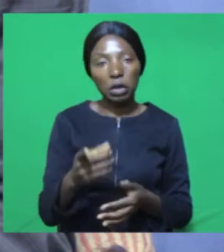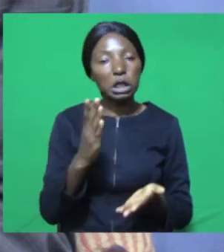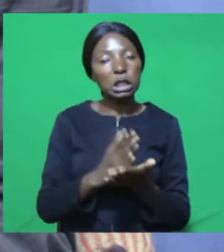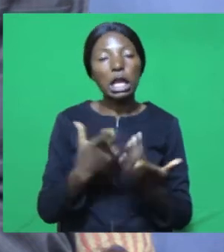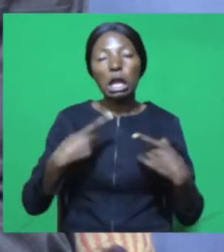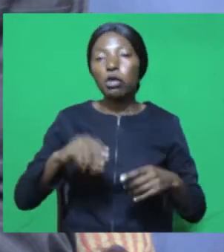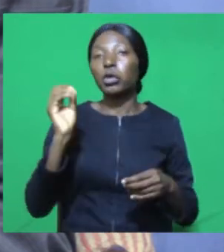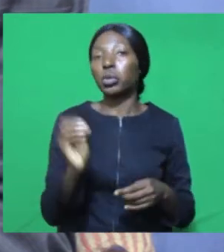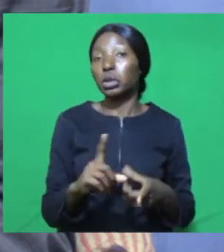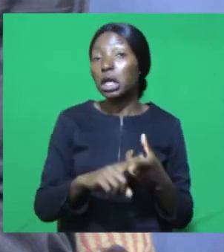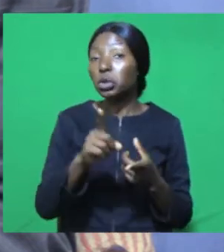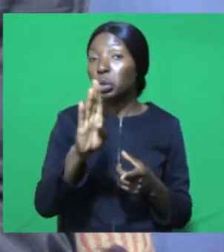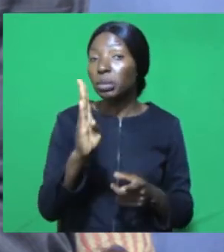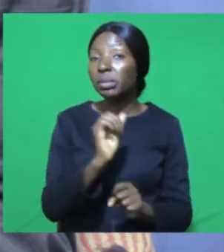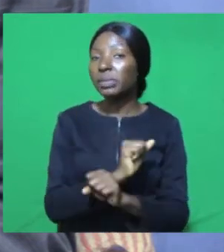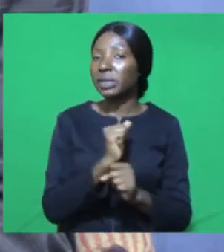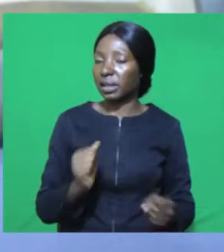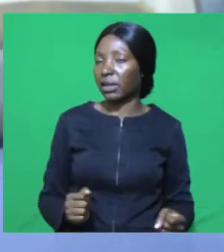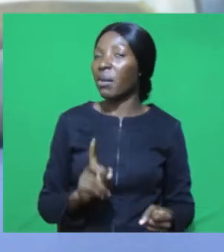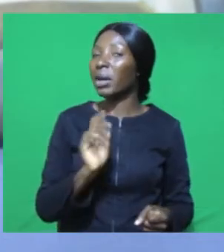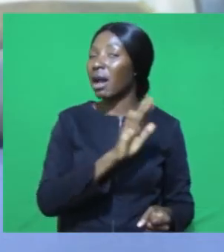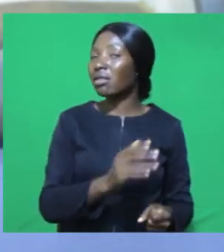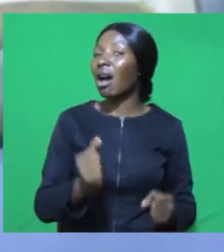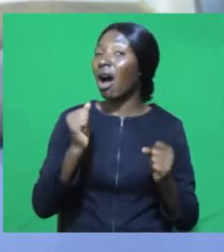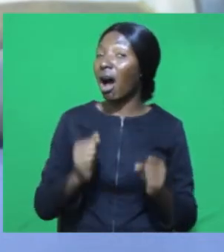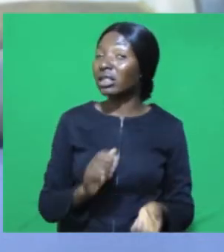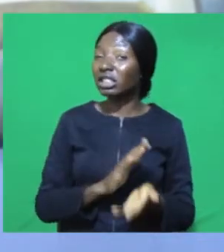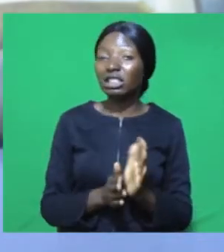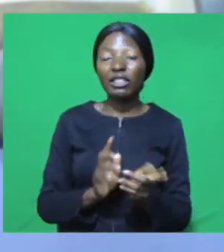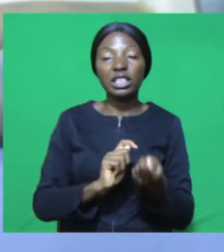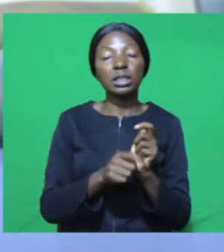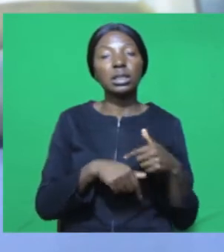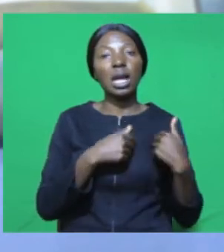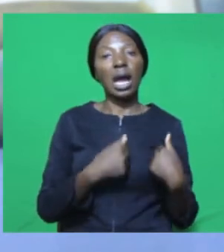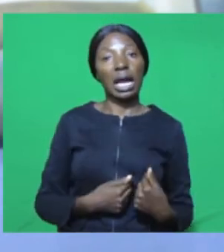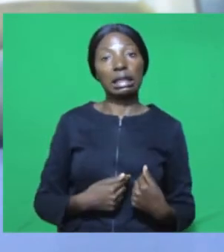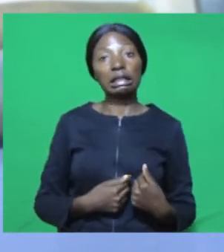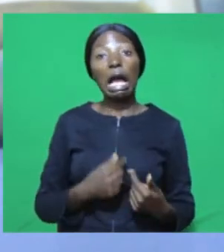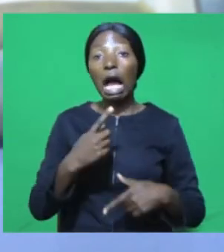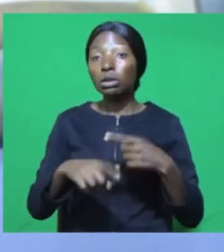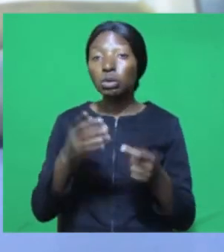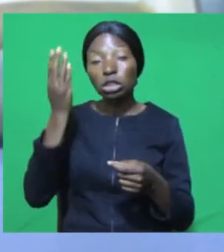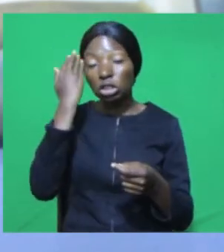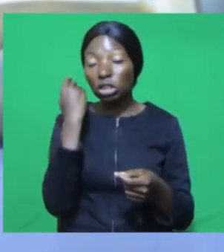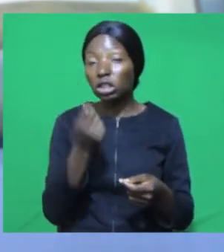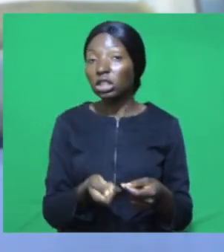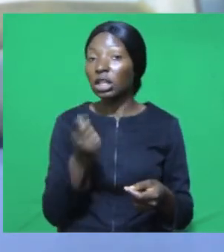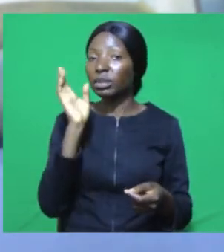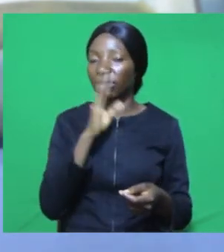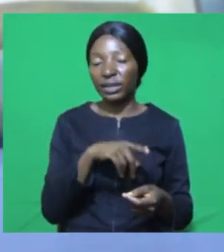chiwanhu chedu ramba vakabata pazvitema zvavo vanoramba vainazvo kusvikira danho rerutongo iri